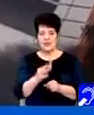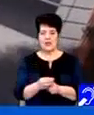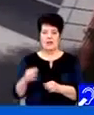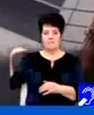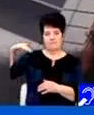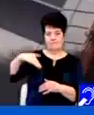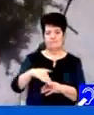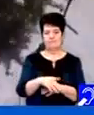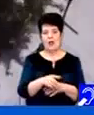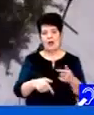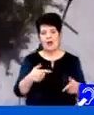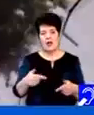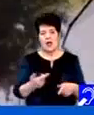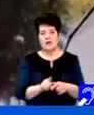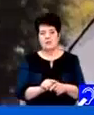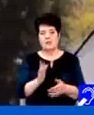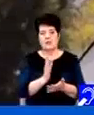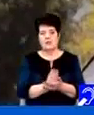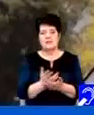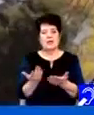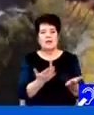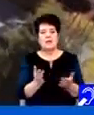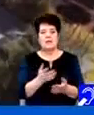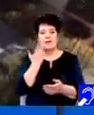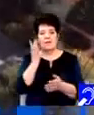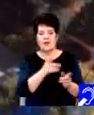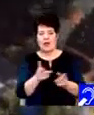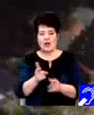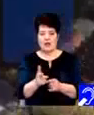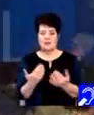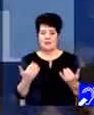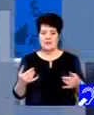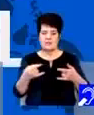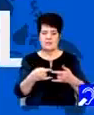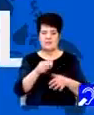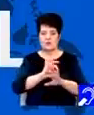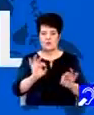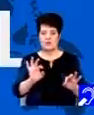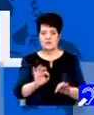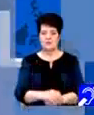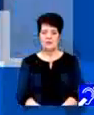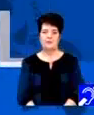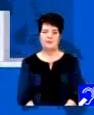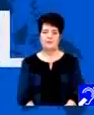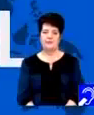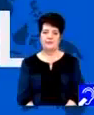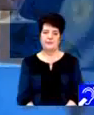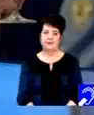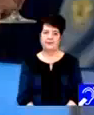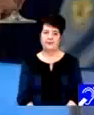de nivel internațional. La cât se ridică investiția și când ar putea fi gata, vă spunem în telejurnal.